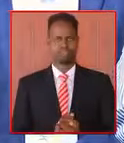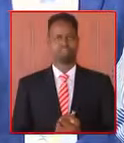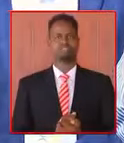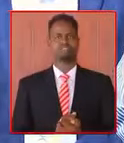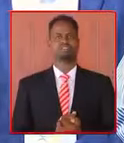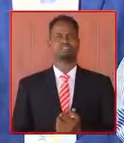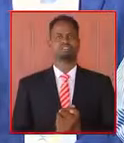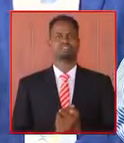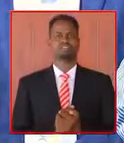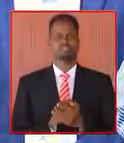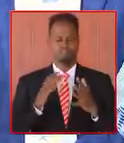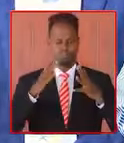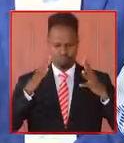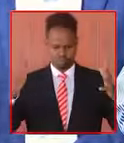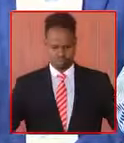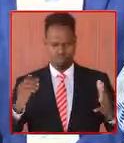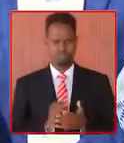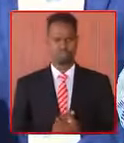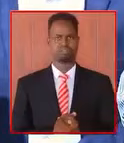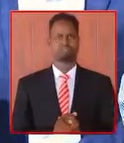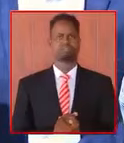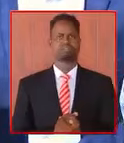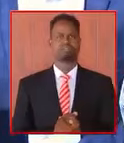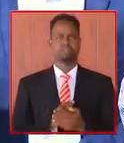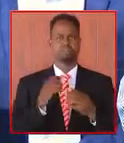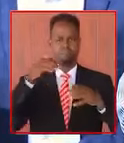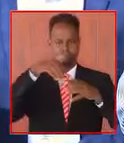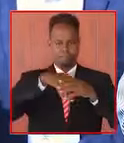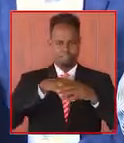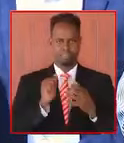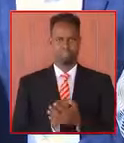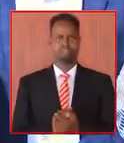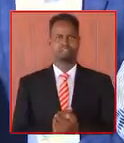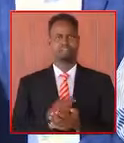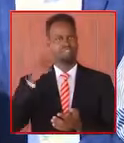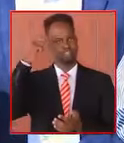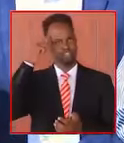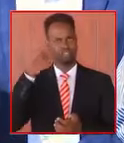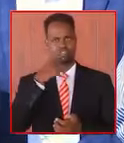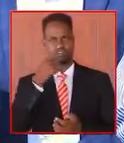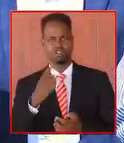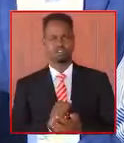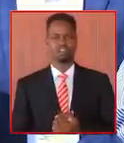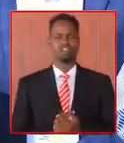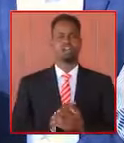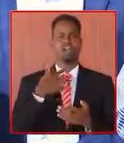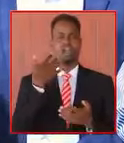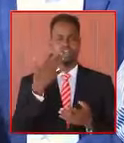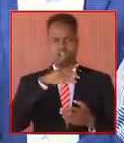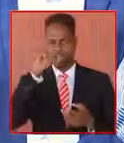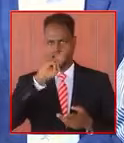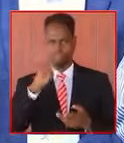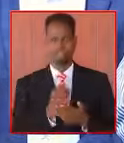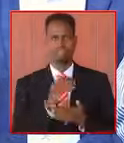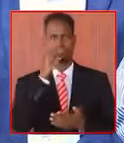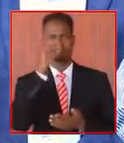هالكلمة مكان حول الشيء غيره إلى أنت قلت شو هاي الأوضاع في الموضوع إلى هاي الأوضاع ما دنا يوانا